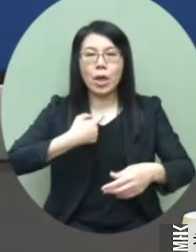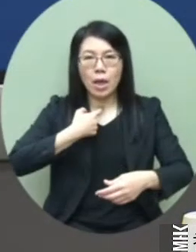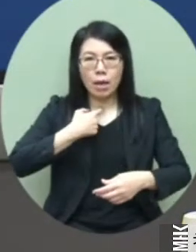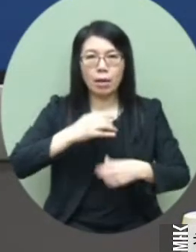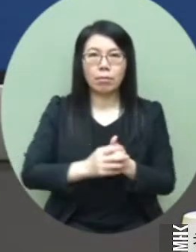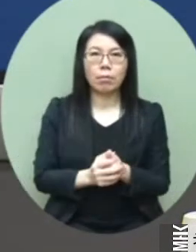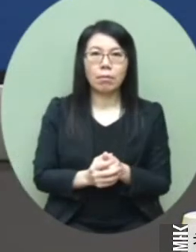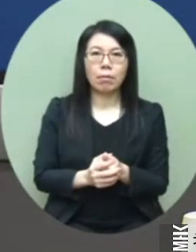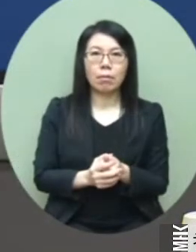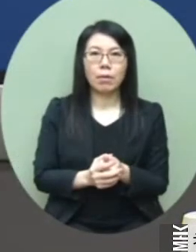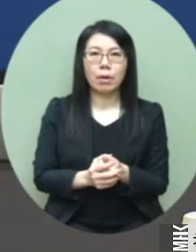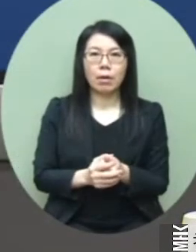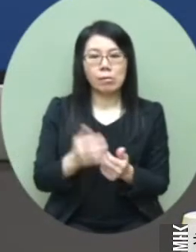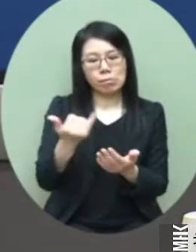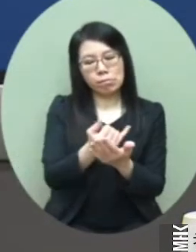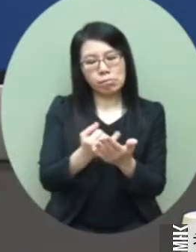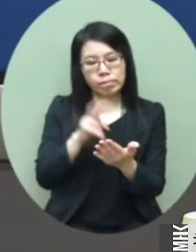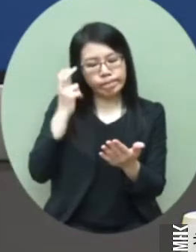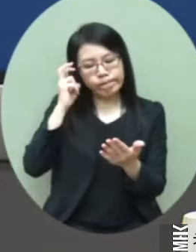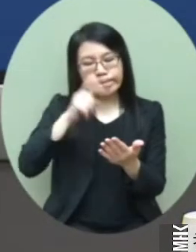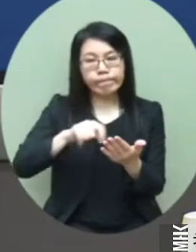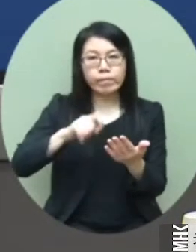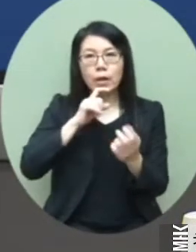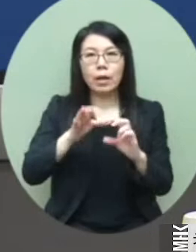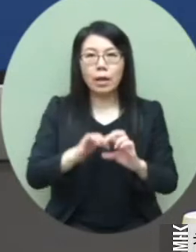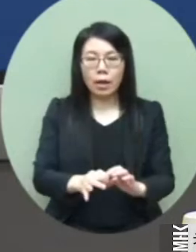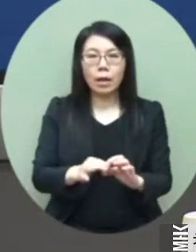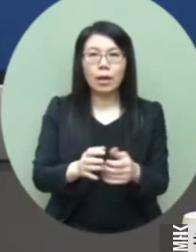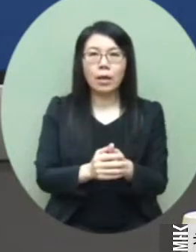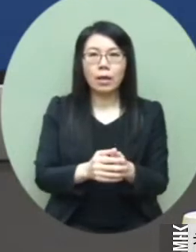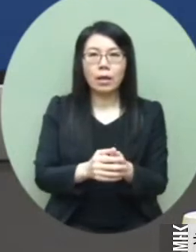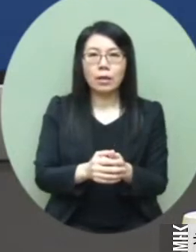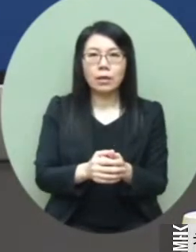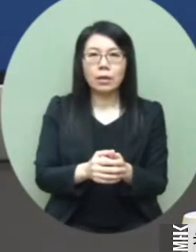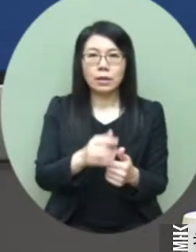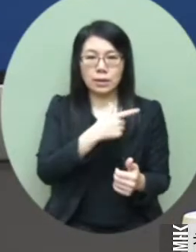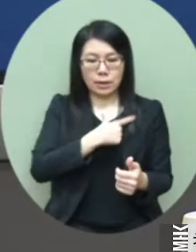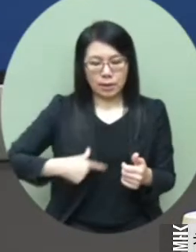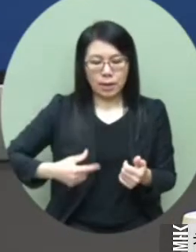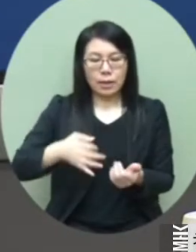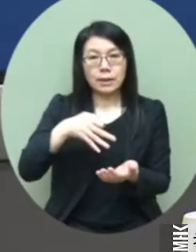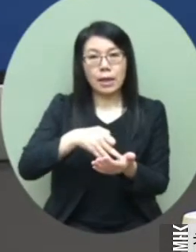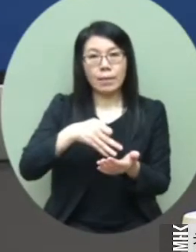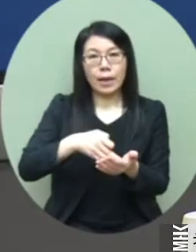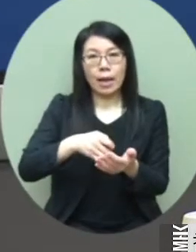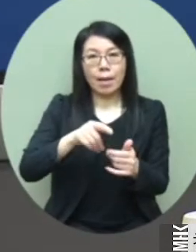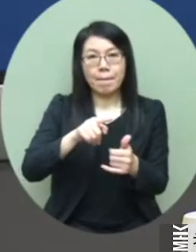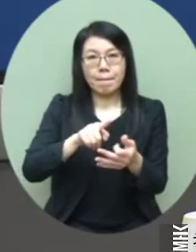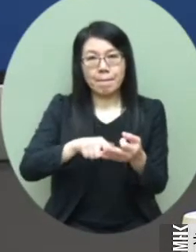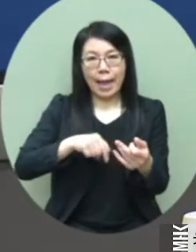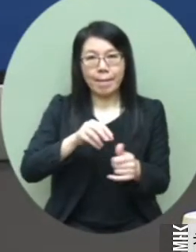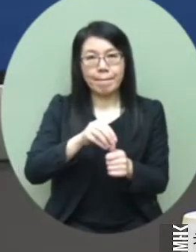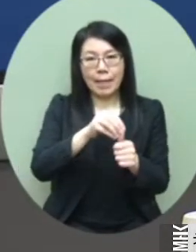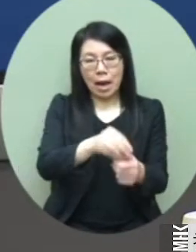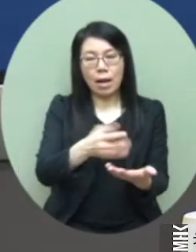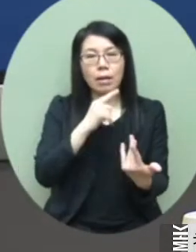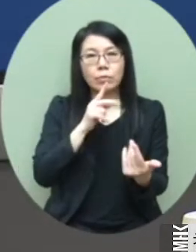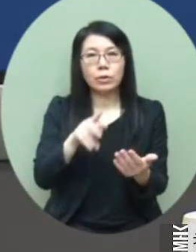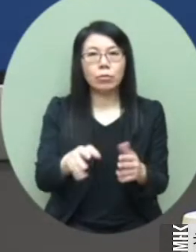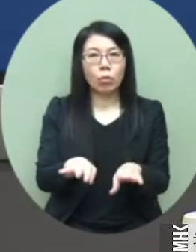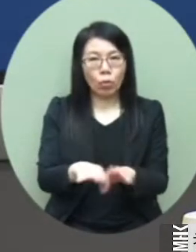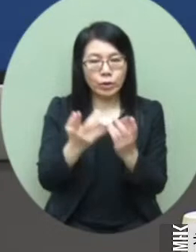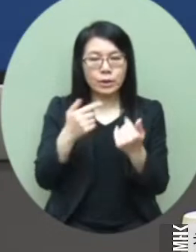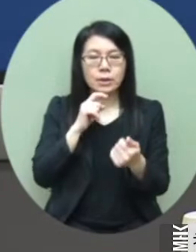到去審查收到嘅參選人嘅提名嚇，然後就進入